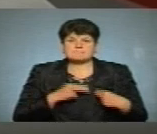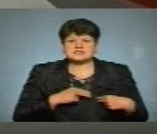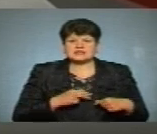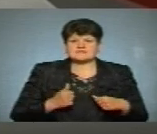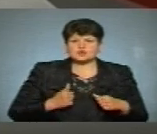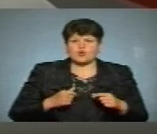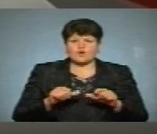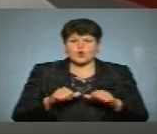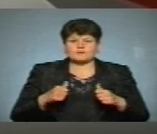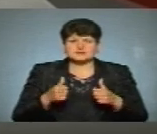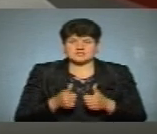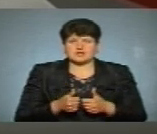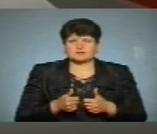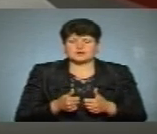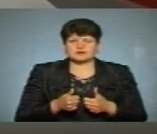військового комісаріату